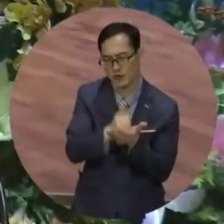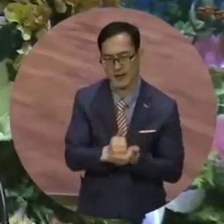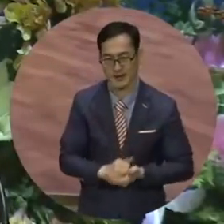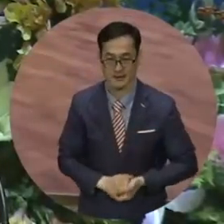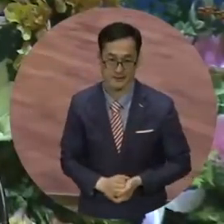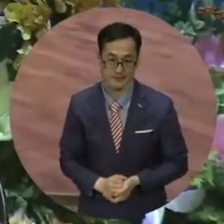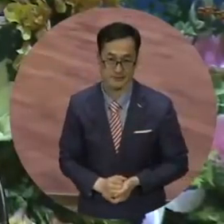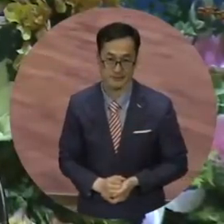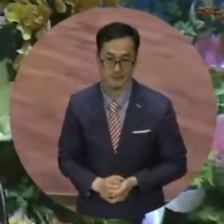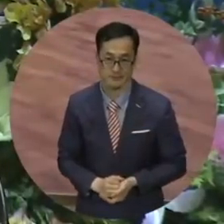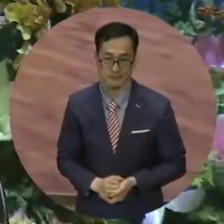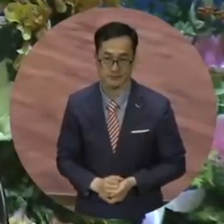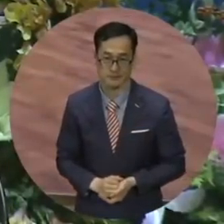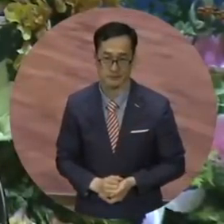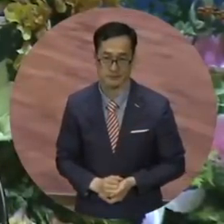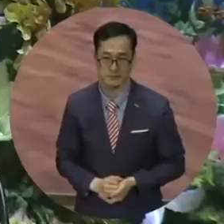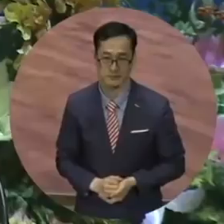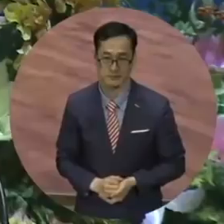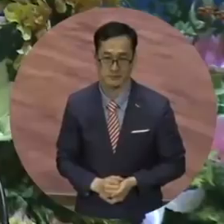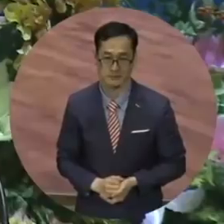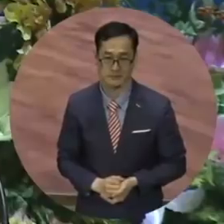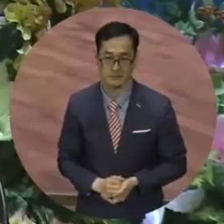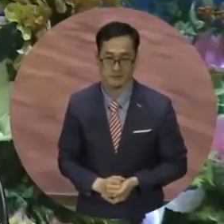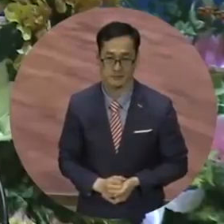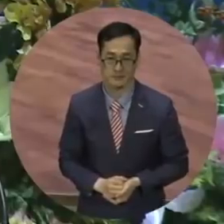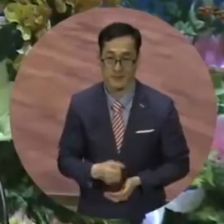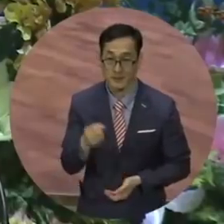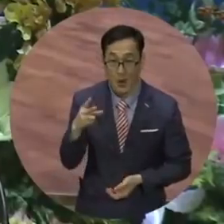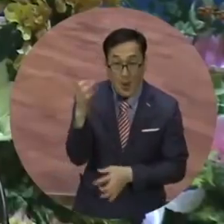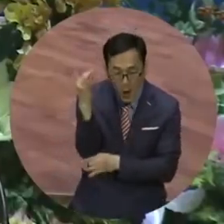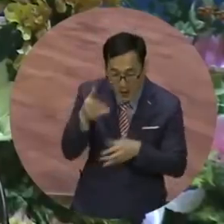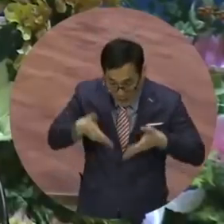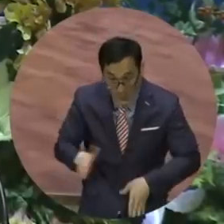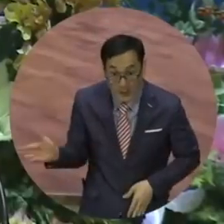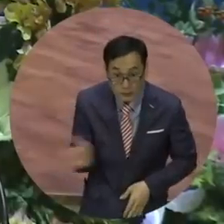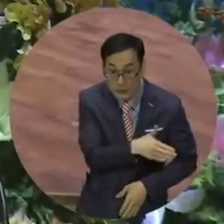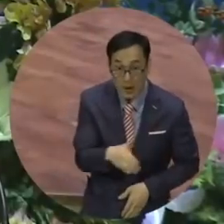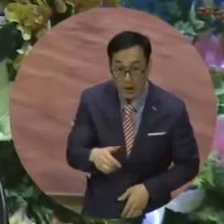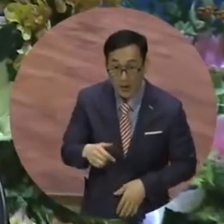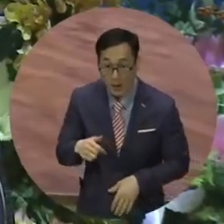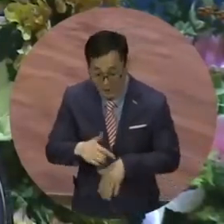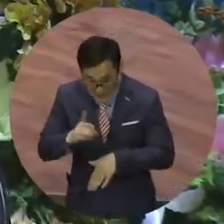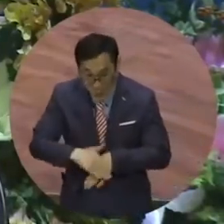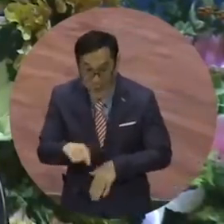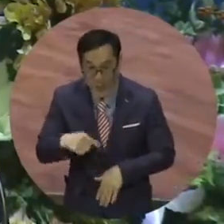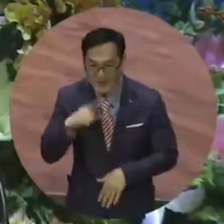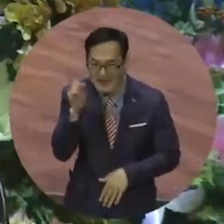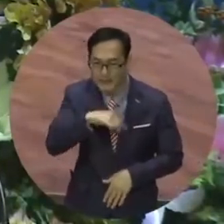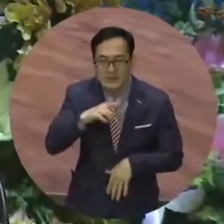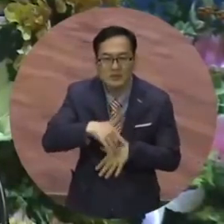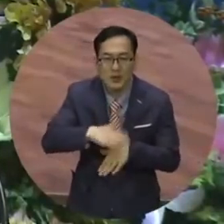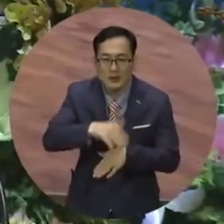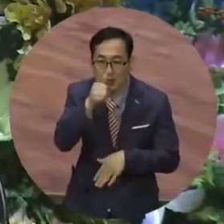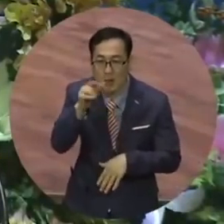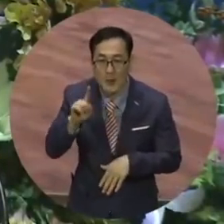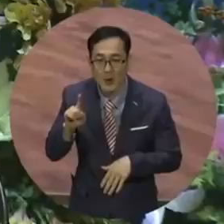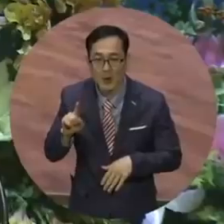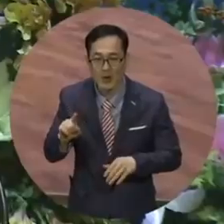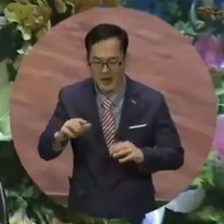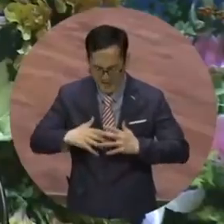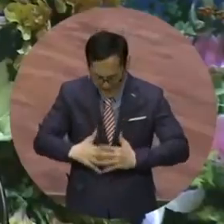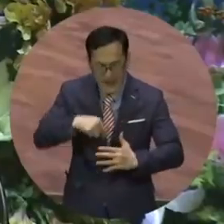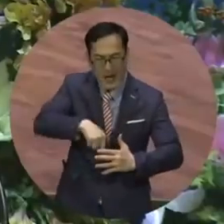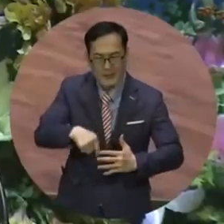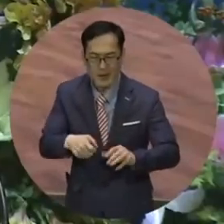나오면 어머니 저 꼭지 빨다가 저도 안 나오고 깡 물어보라고. 자라면서 동생 생긴 발로 쳐버려.